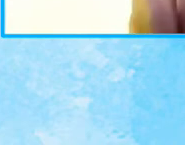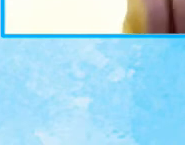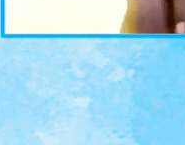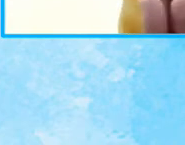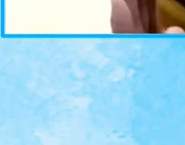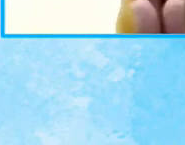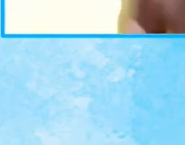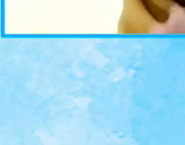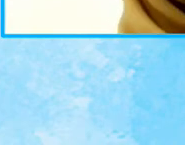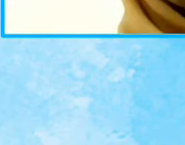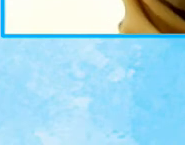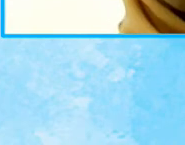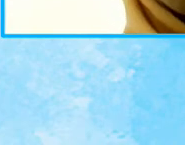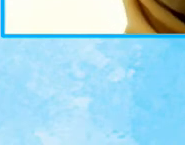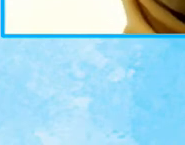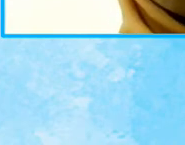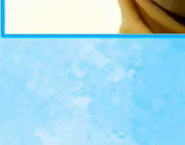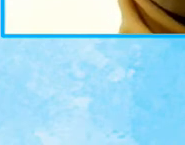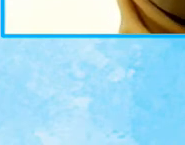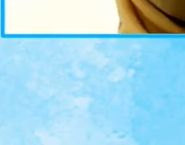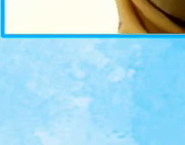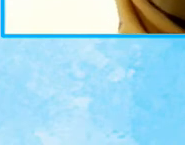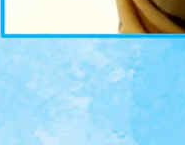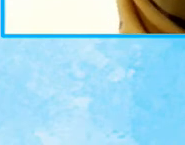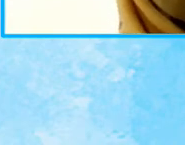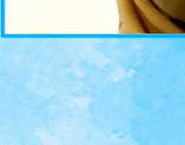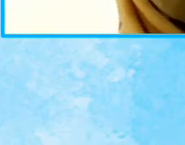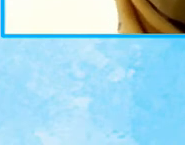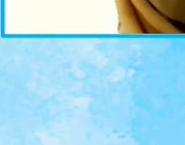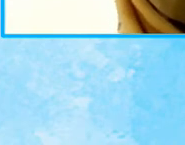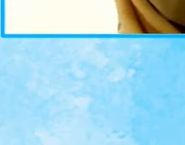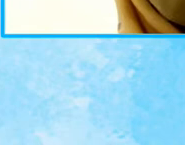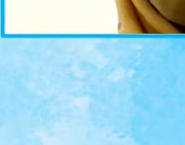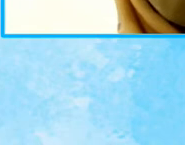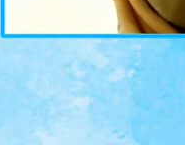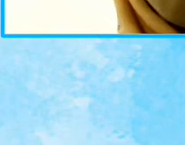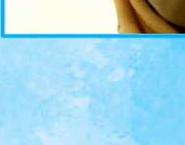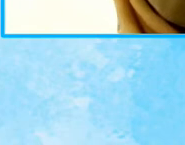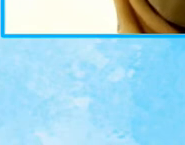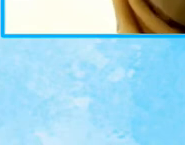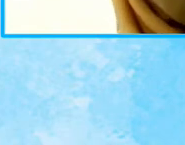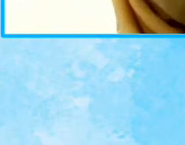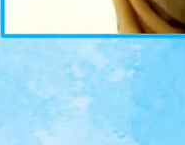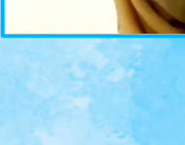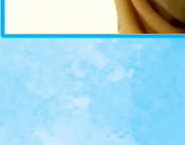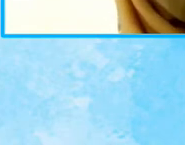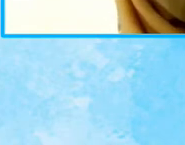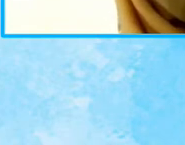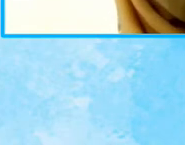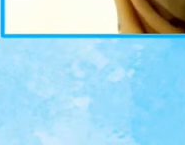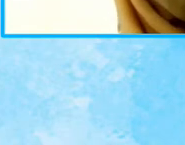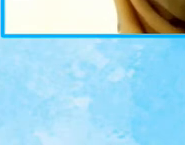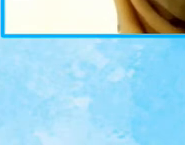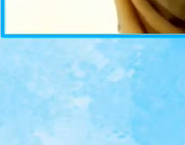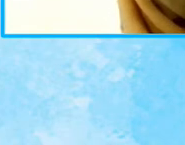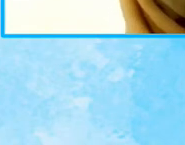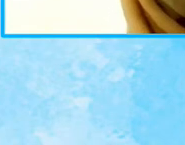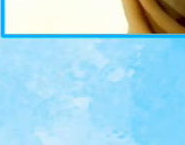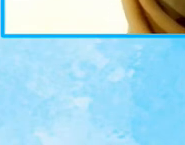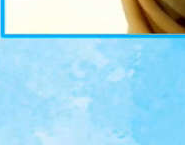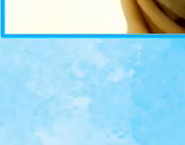dari swasta yang ikut berpartisipasi ya Bapak Ibu, supaya makin besar dan luas jangkauannya. Bu Dini,